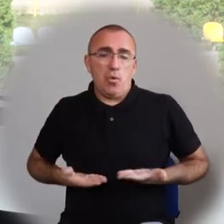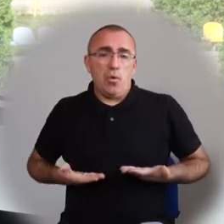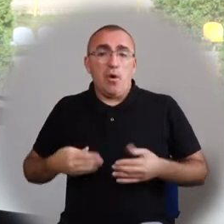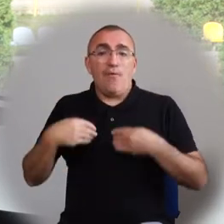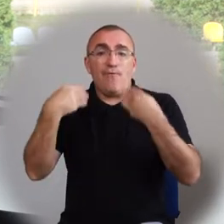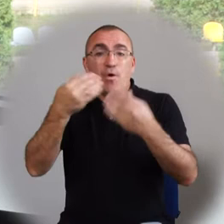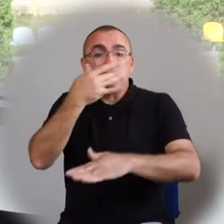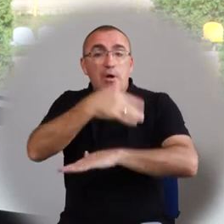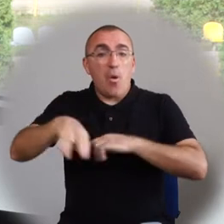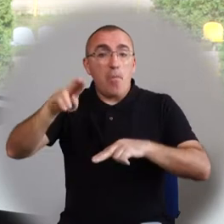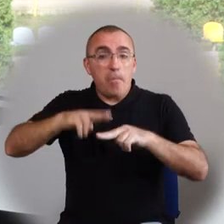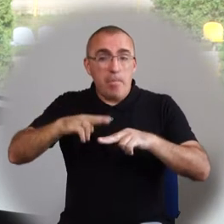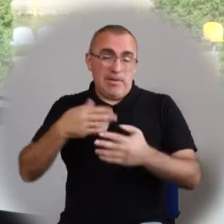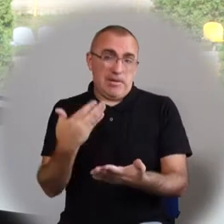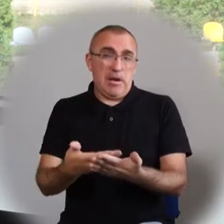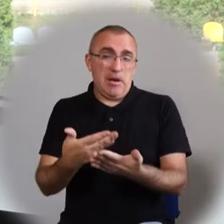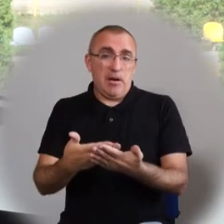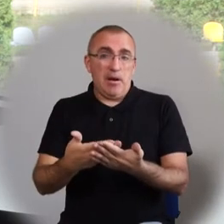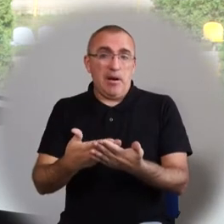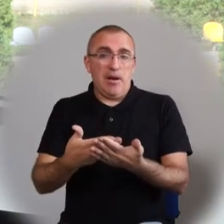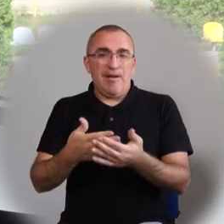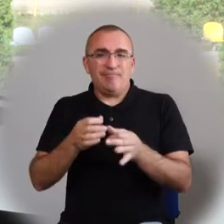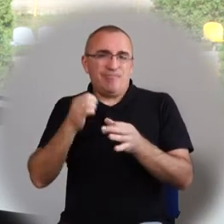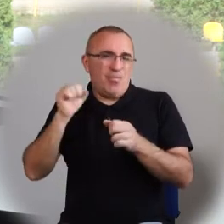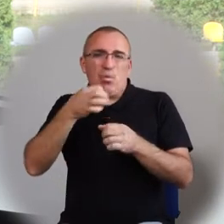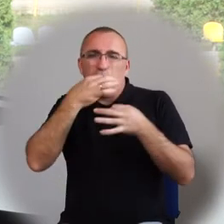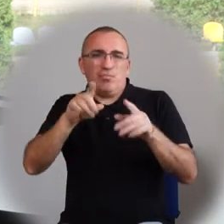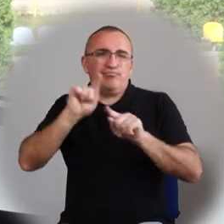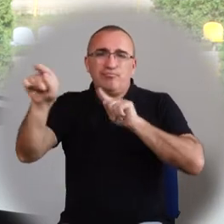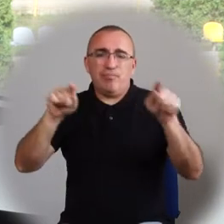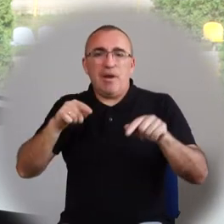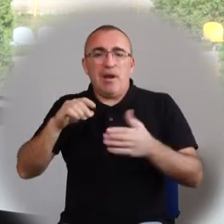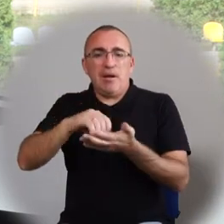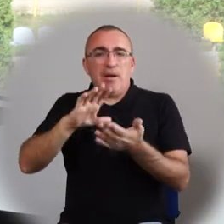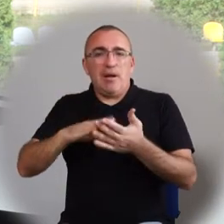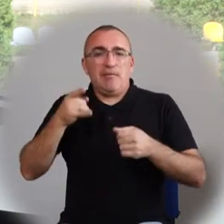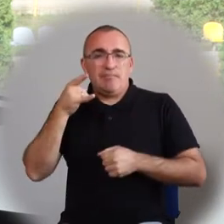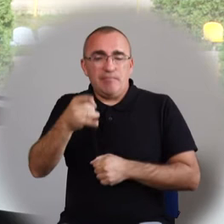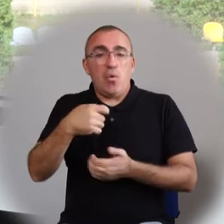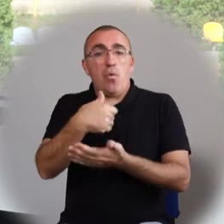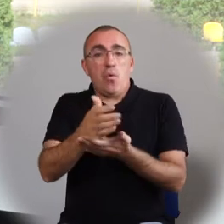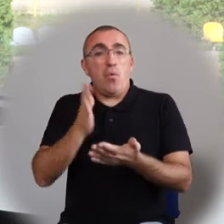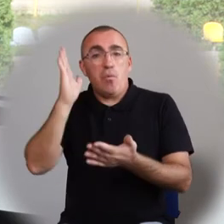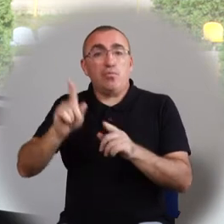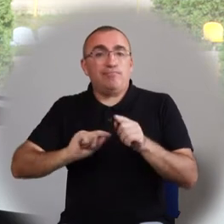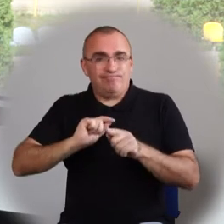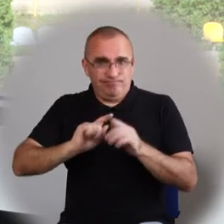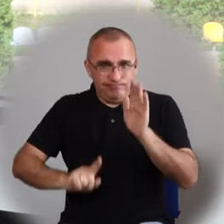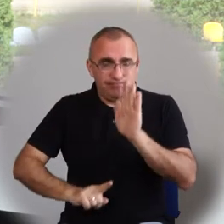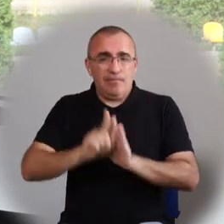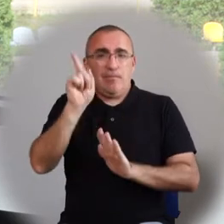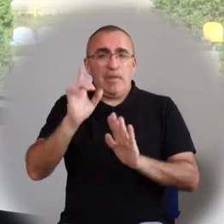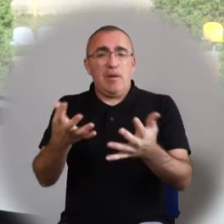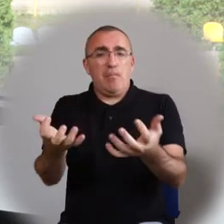людина проживає. Видача закордонного паспорта, наприклад, екстериторіально. Реєстрація транспортного засобу – це та послуга, яку ми